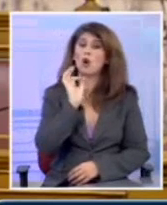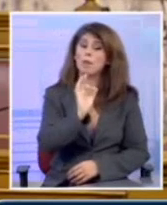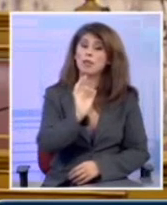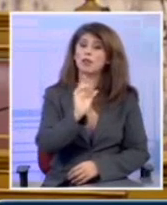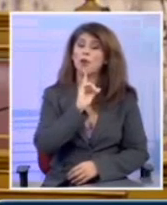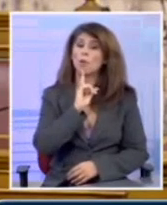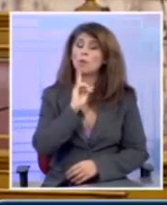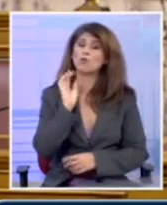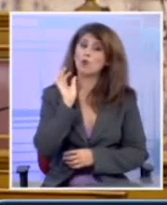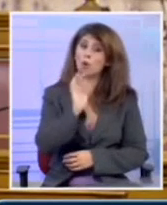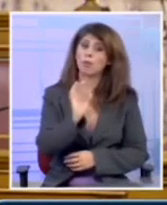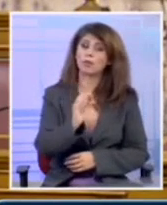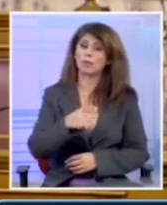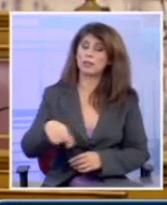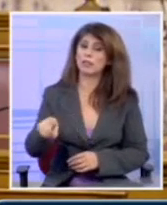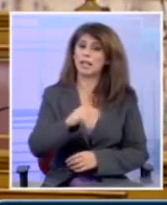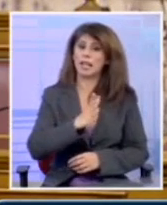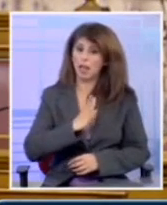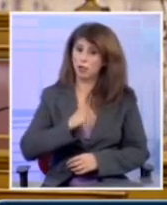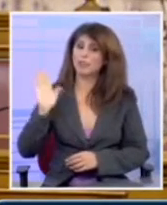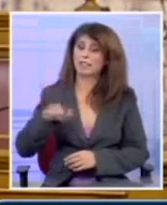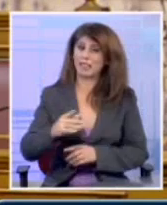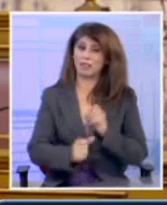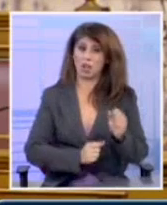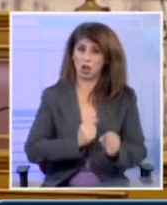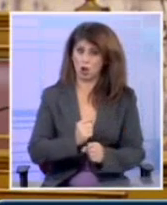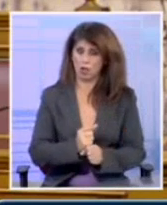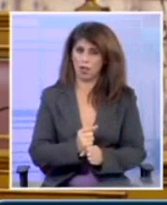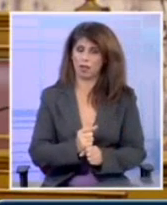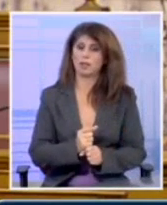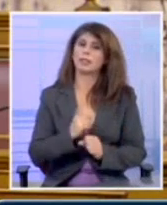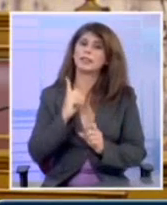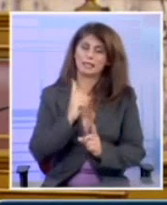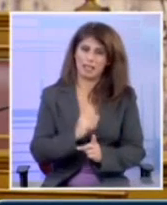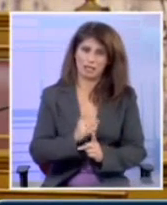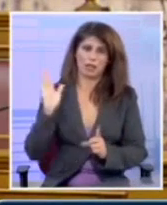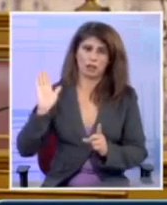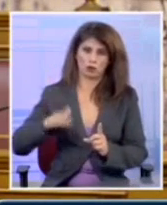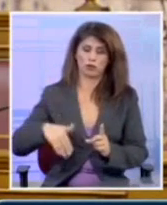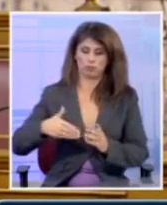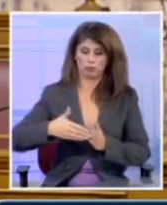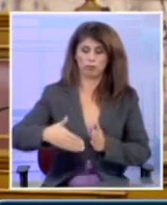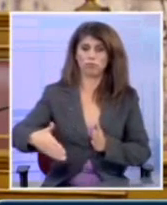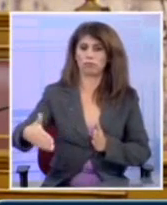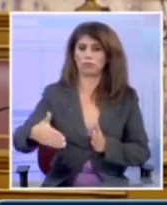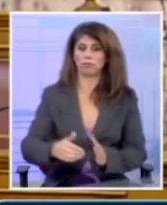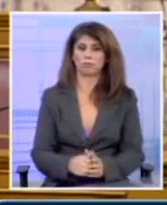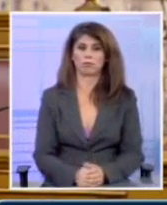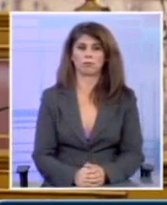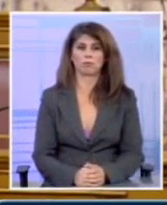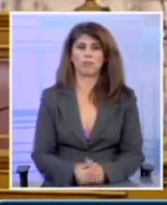όπως στοχοποιούνται οι άνθρωποι τα τελευταία χρόνια και ειδικά τον τελευταίο καιρό με το